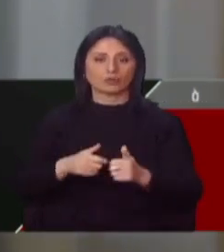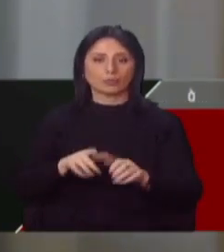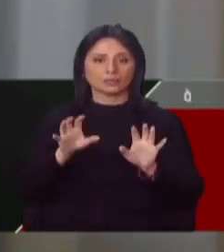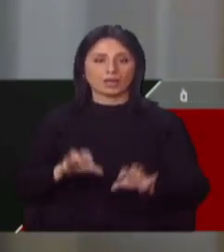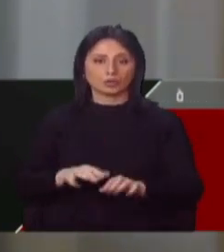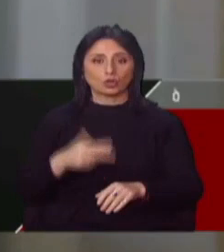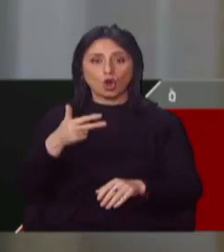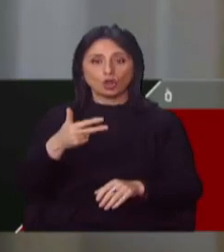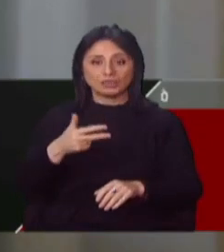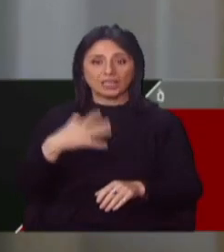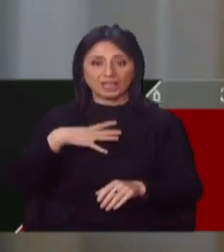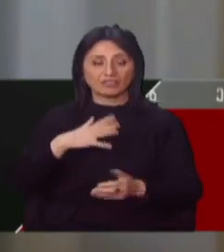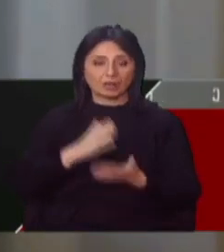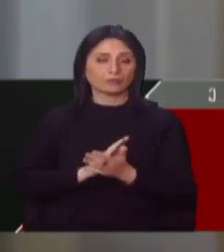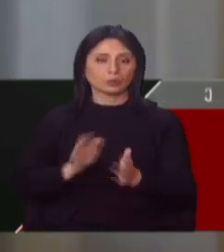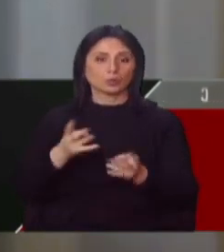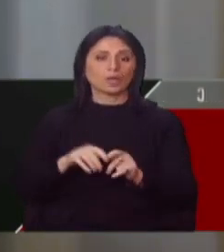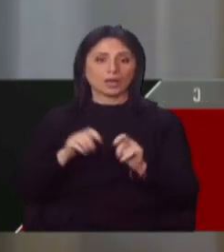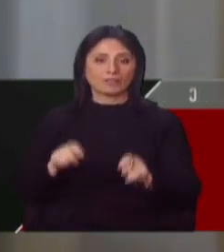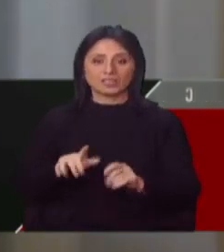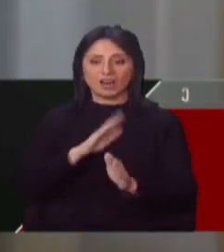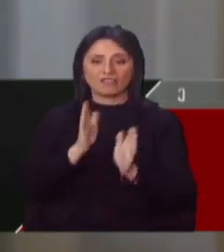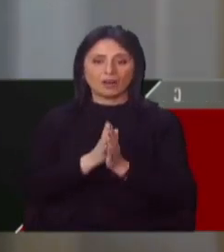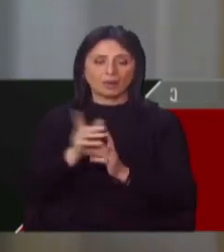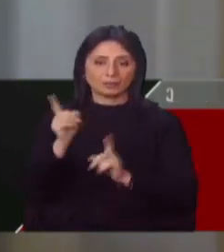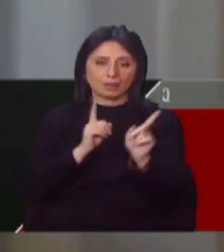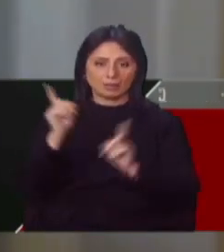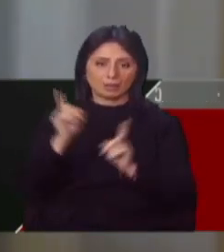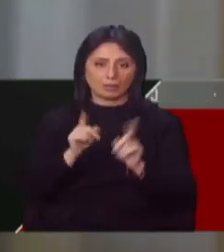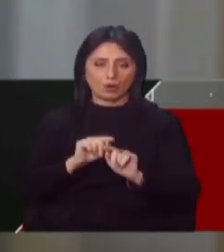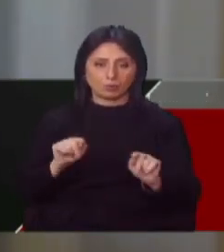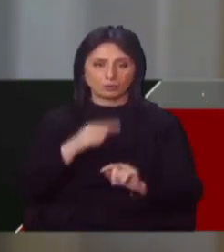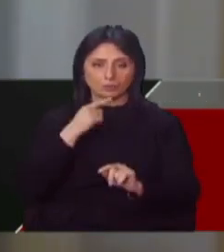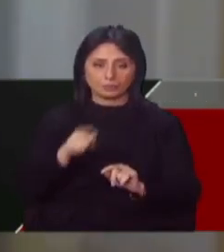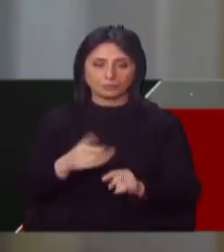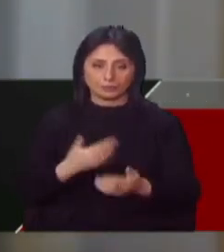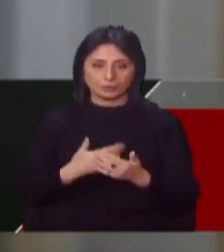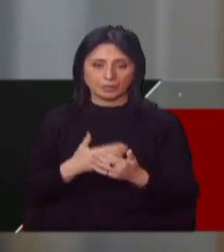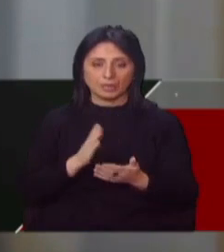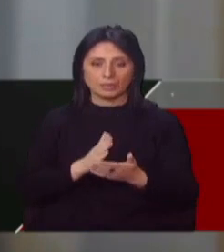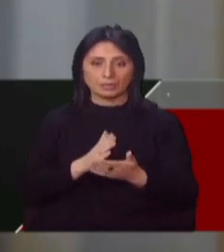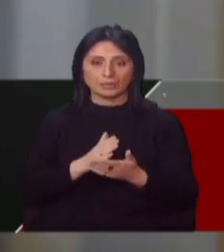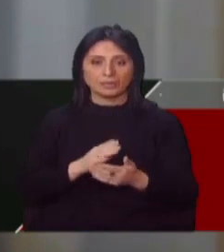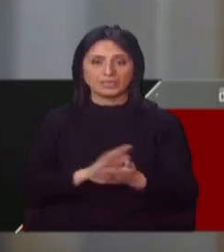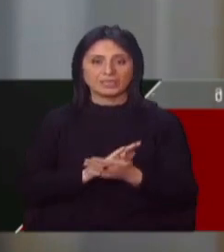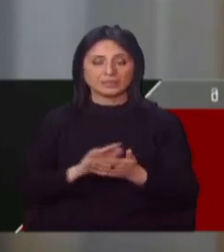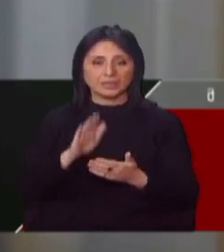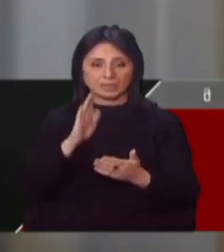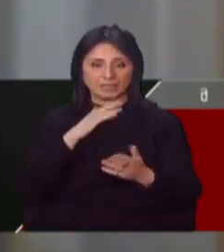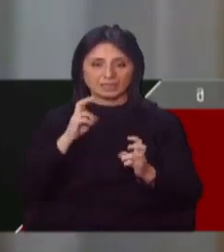ყველგან იხსნება საარჩევნო უბნები. ამიტომ ეს ყველაფერი, რაზეც ახლა ჩვენი ოპოზიციონერები საუბრობენ, არის წმინდა